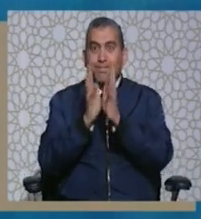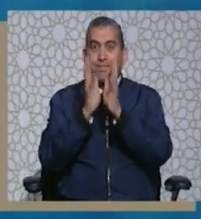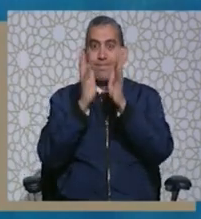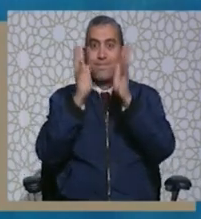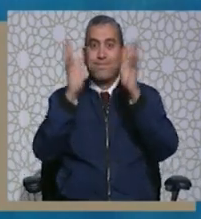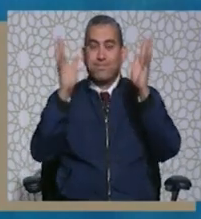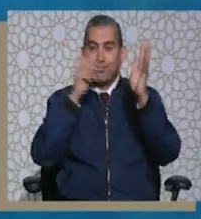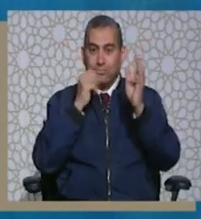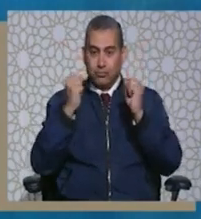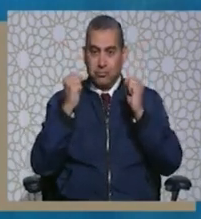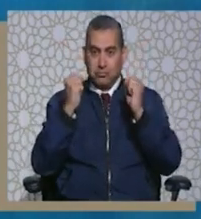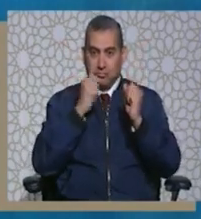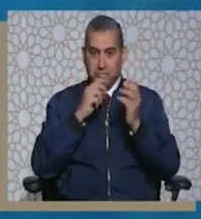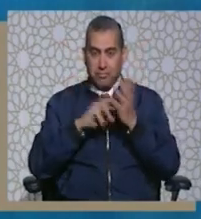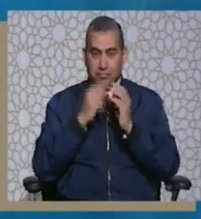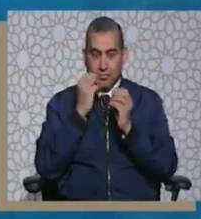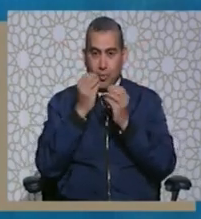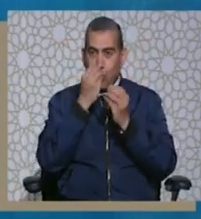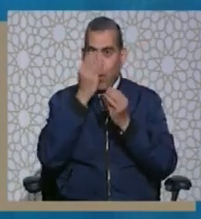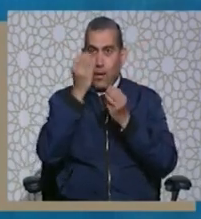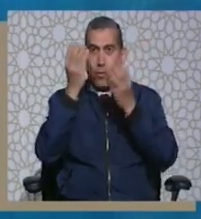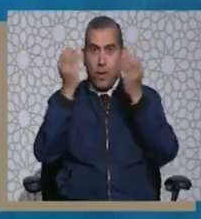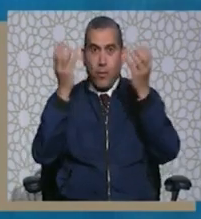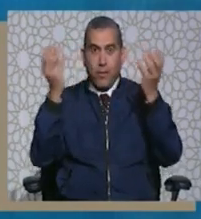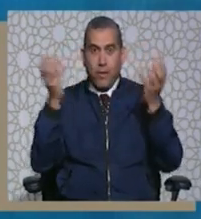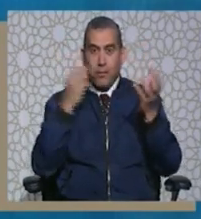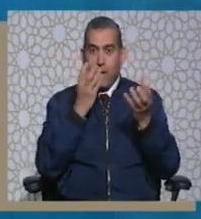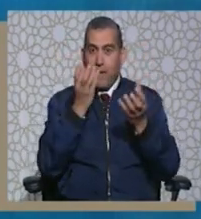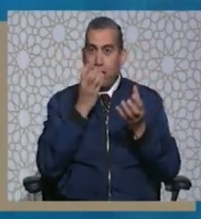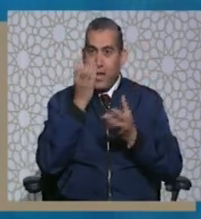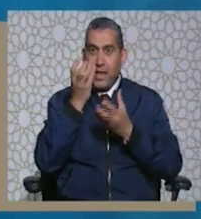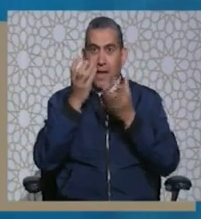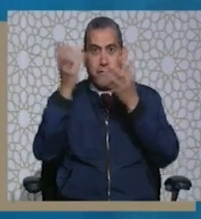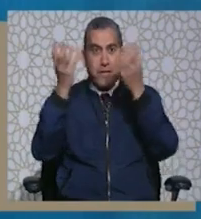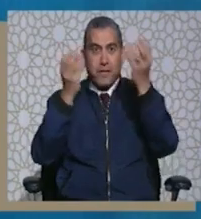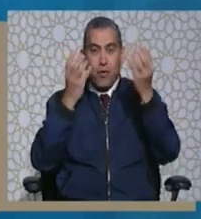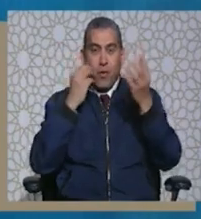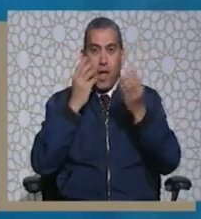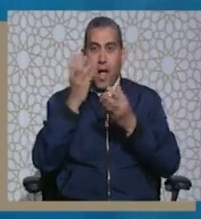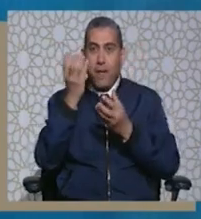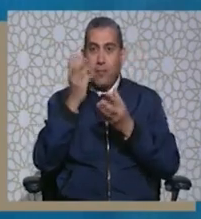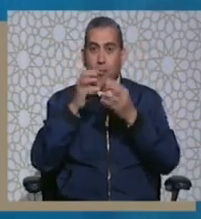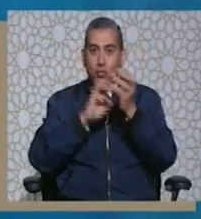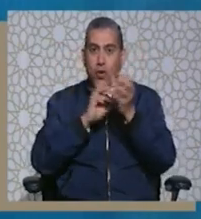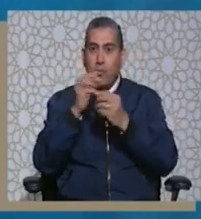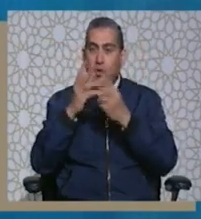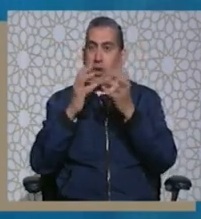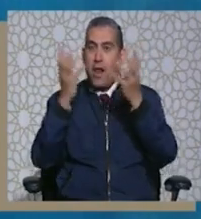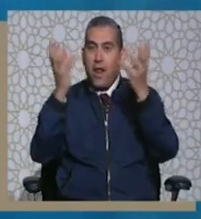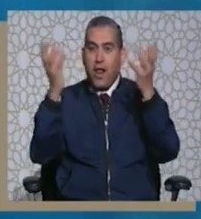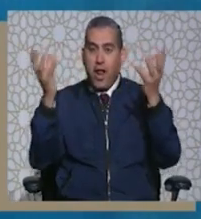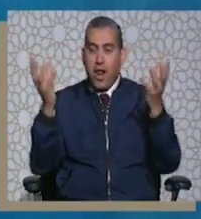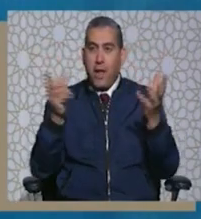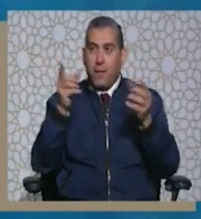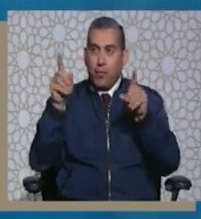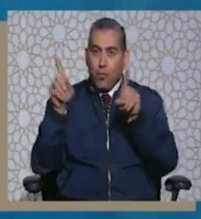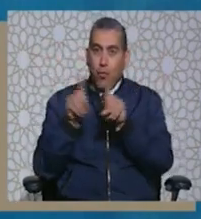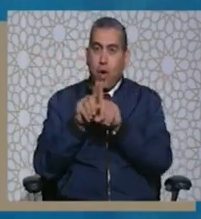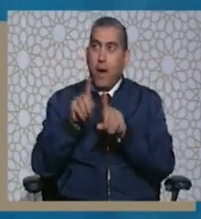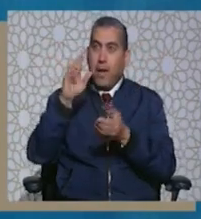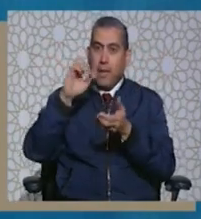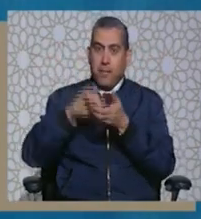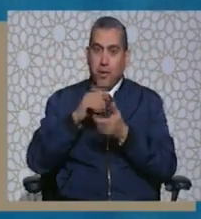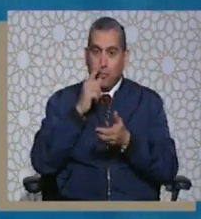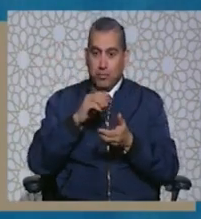وتمتد وتظهر وتطلع وتطلع ثمار قريبه العهد بربها اه والله